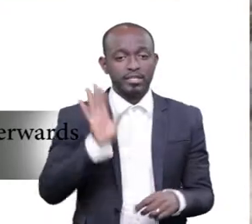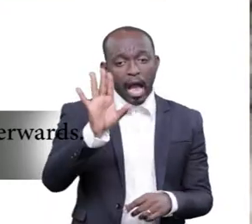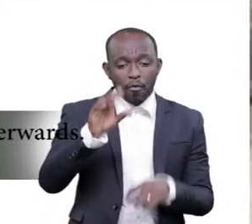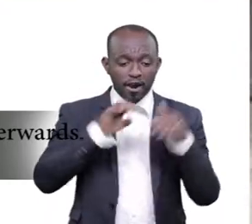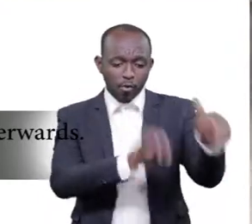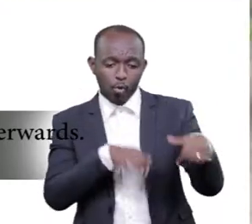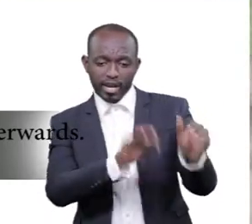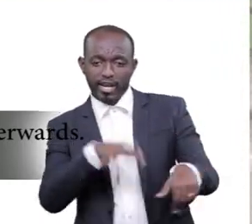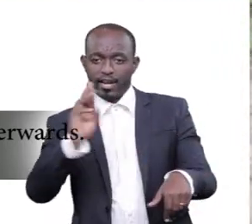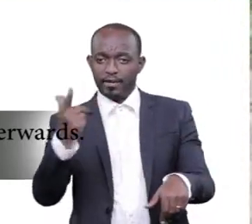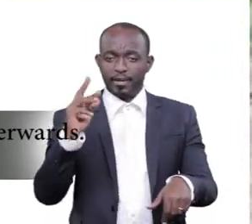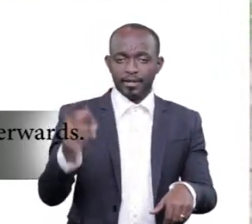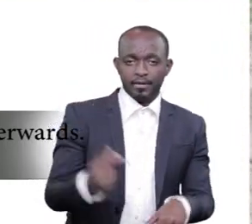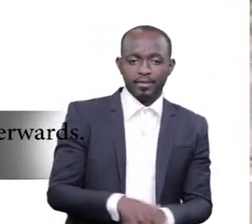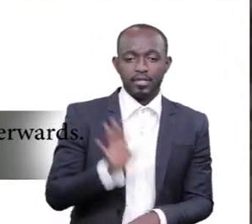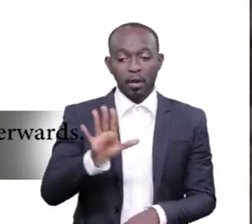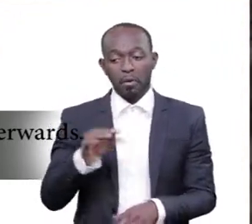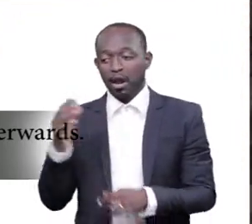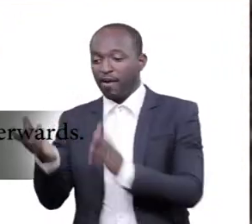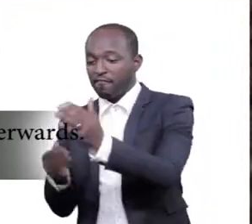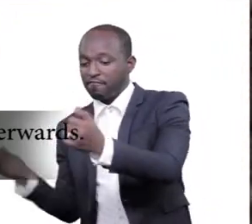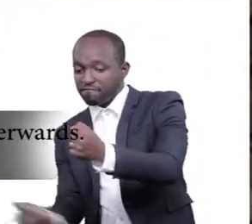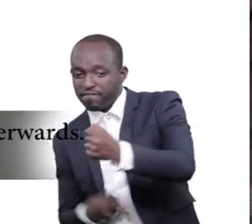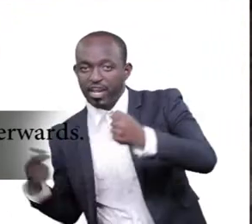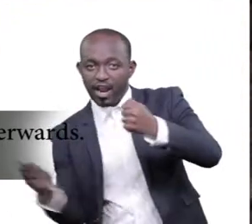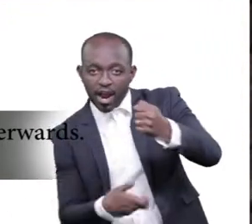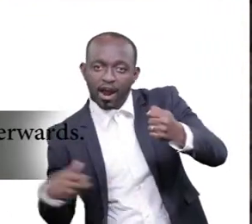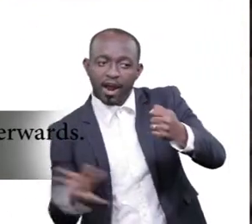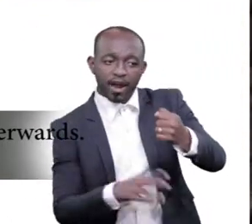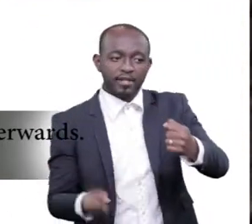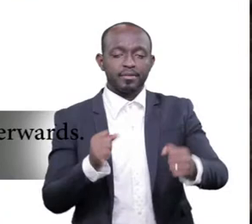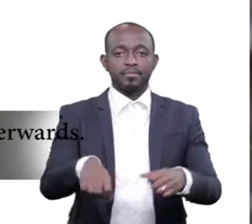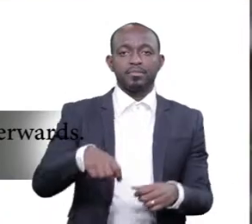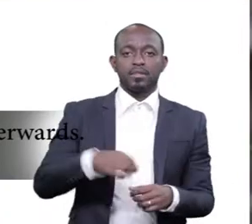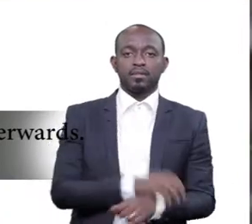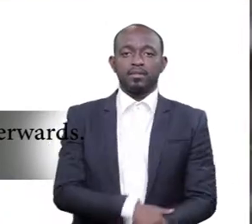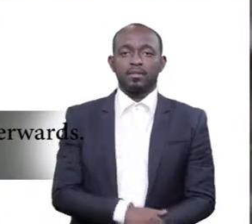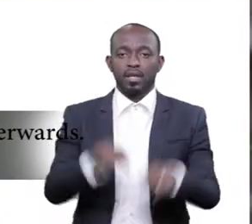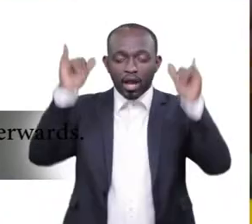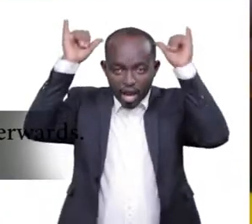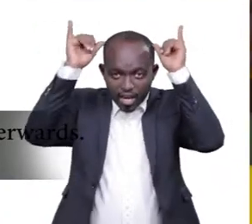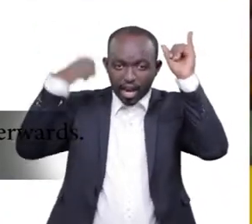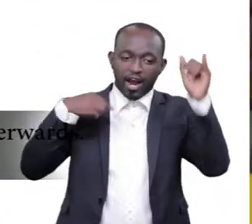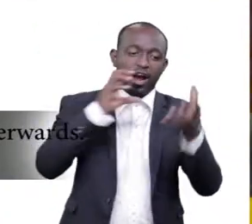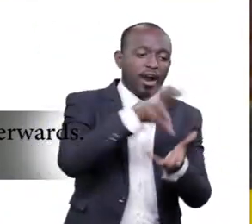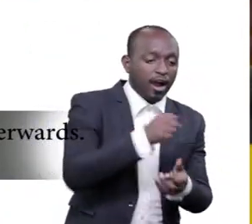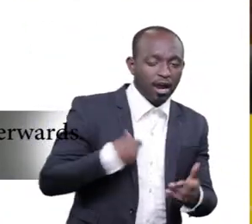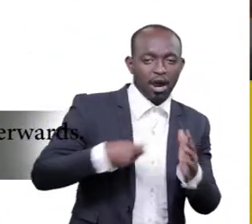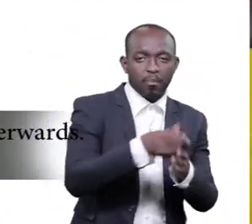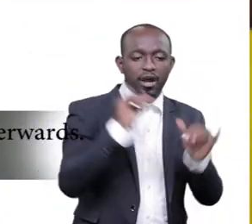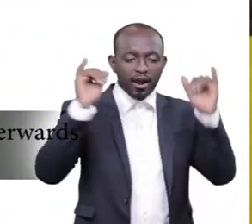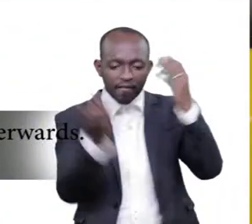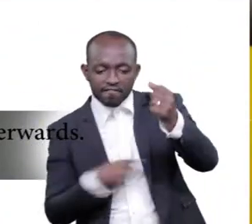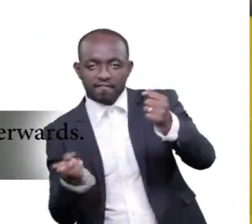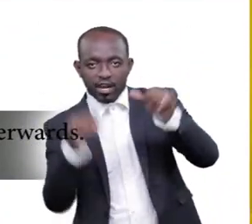guhinga wenda haba hari nk'ubwatsi nkaza wenda guhinga nkaza kubwahira nyuma nkabuha iyo nka ariko nibyo akenshi na